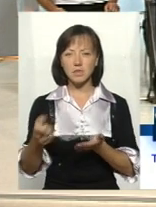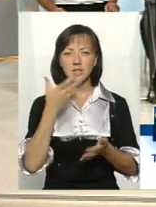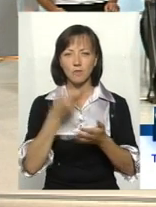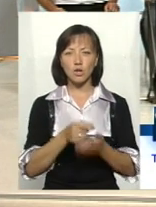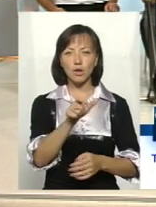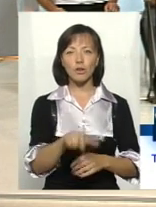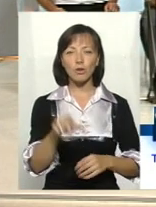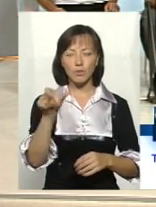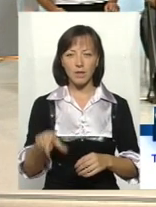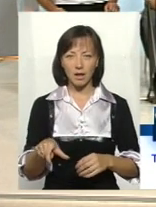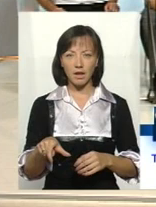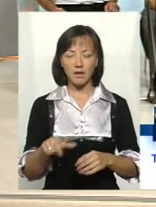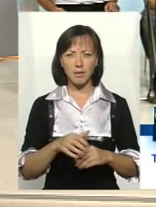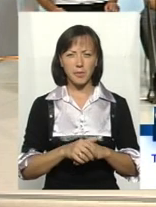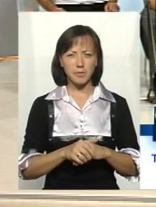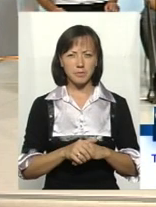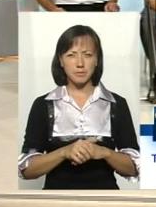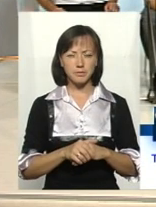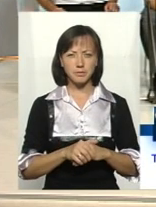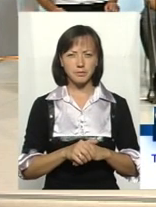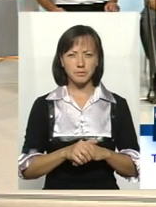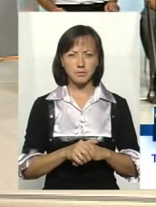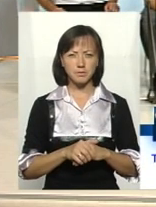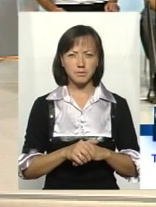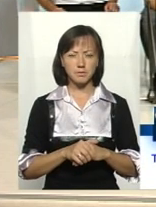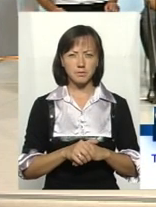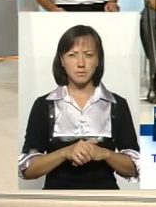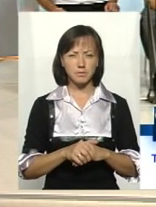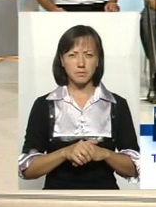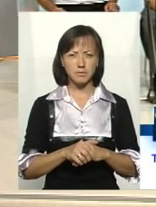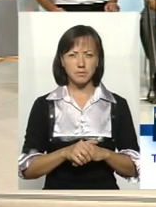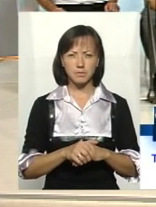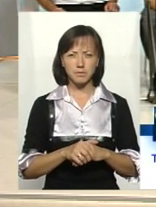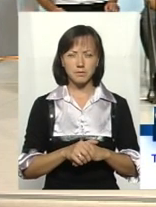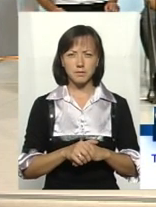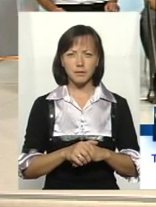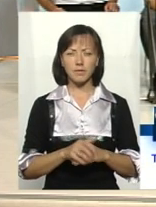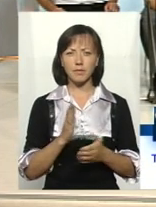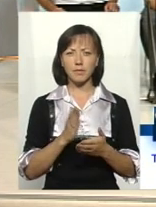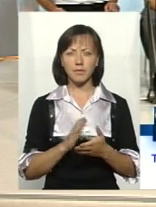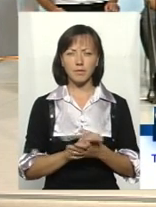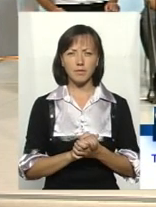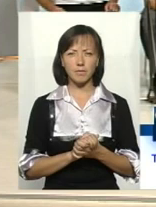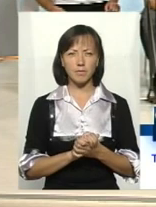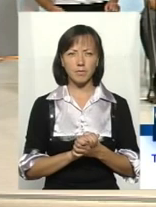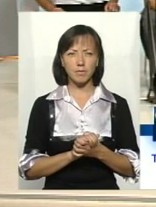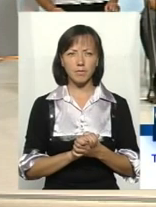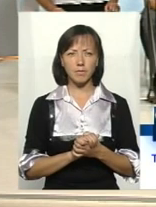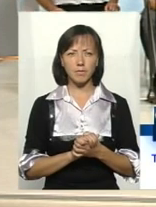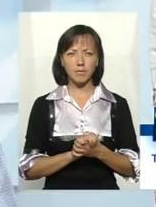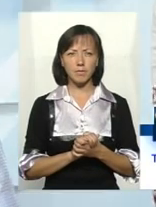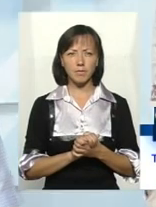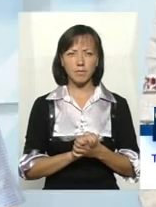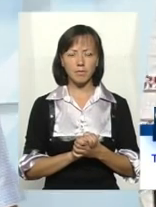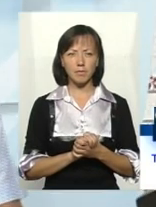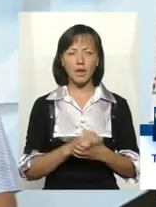на округ, де знаходиться причина. Це причина десь не для такого